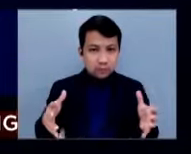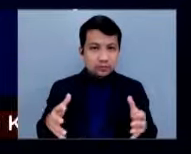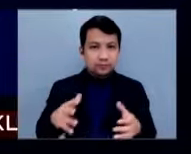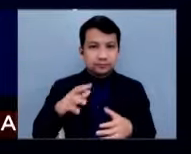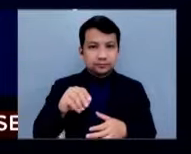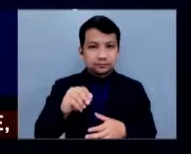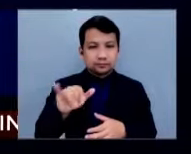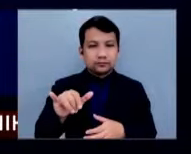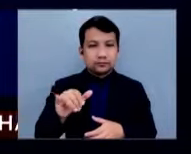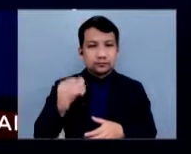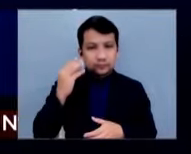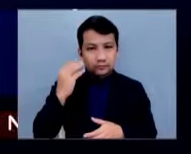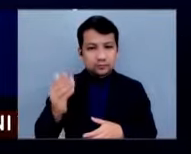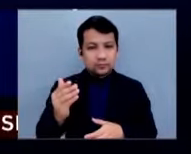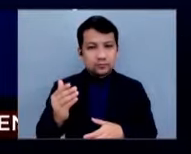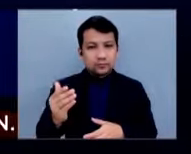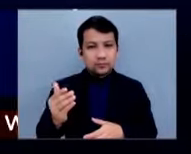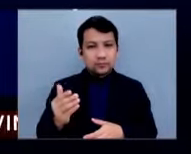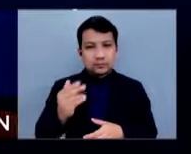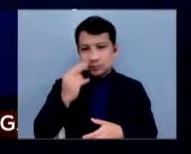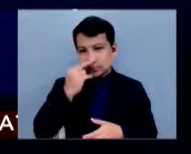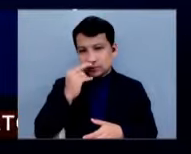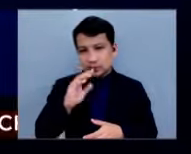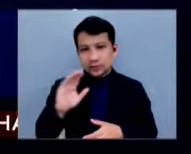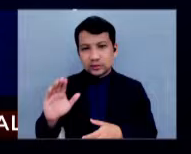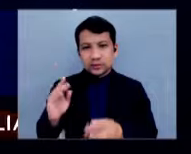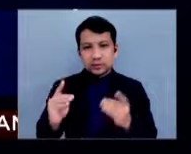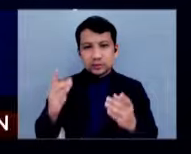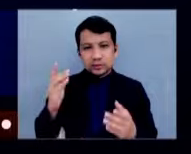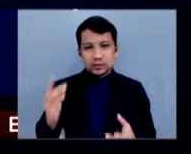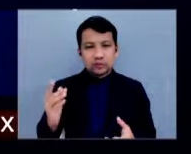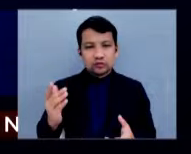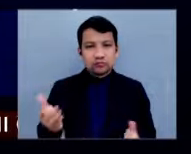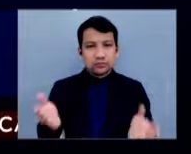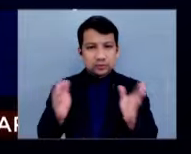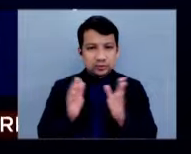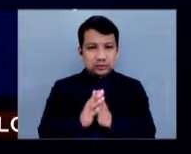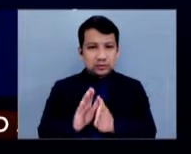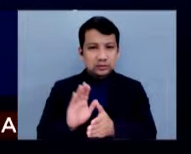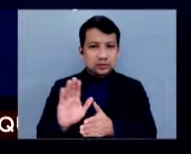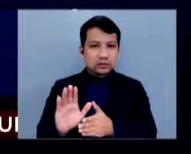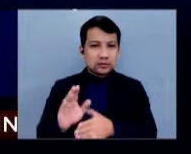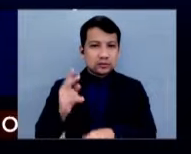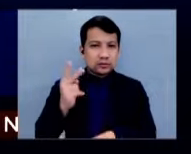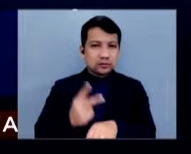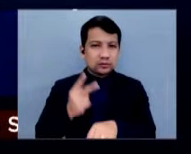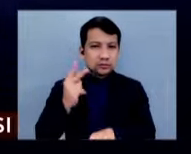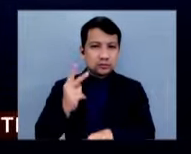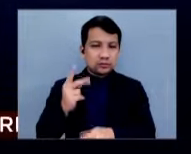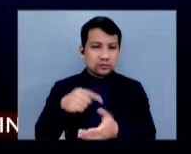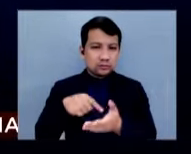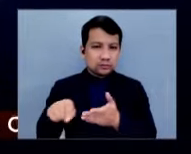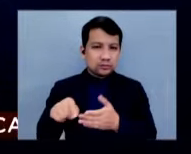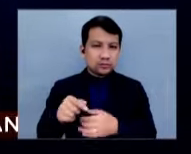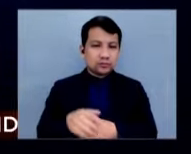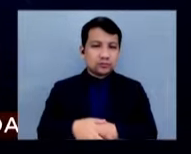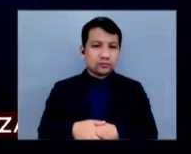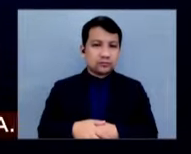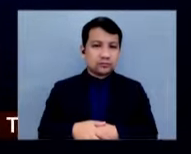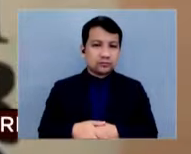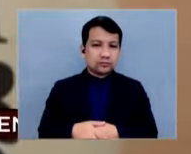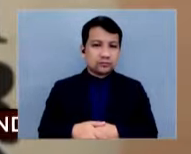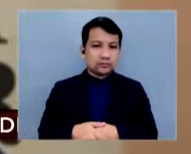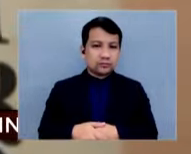raw ni Joy na nagbibiro lang ang driver. Nag-alok pa nga raw siya na doble na lang ang babayaran. Yung una po na boses